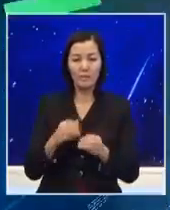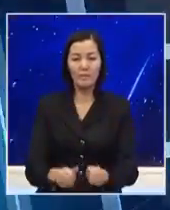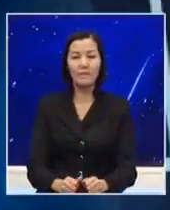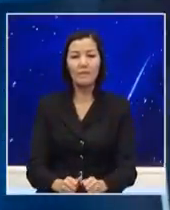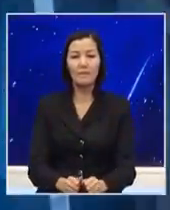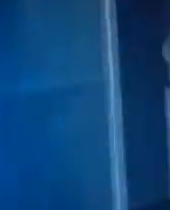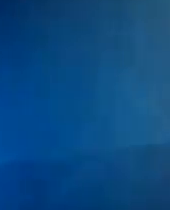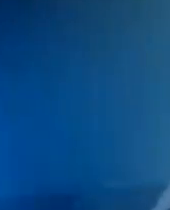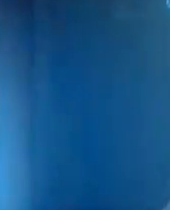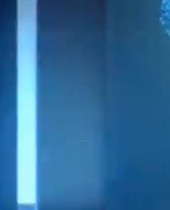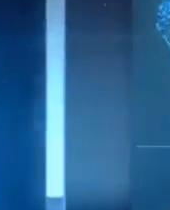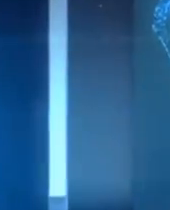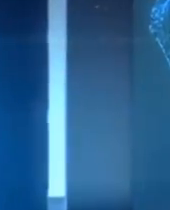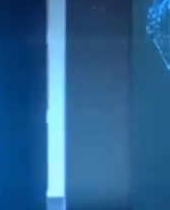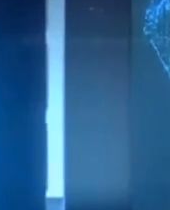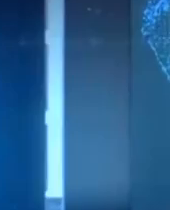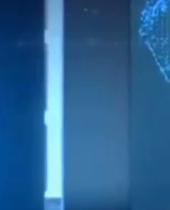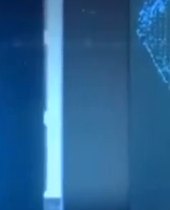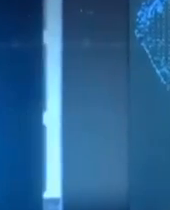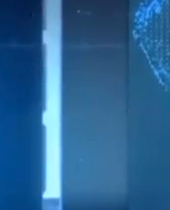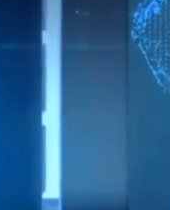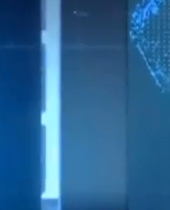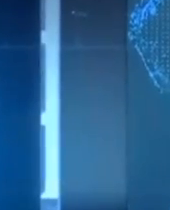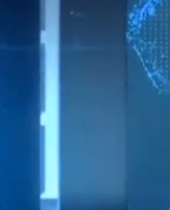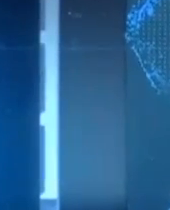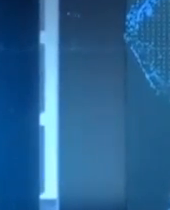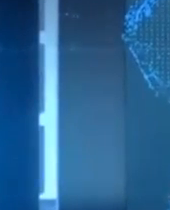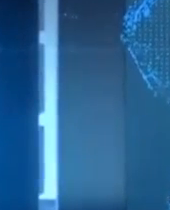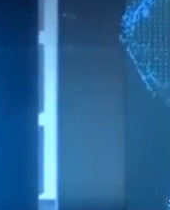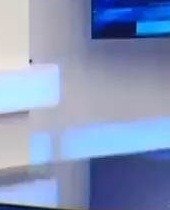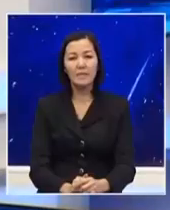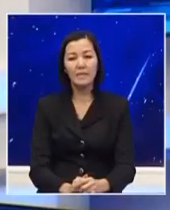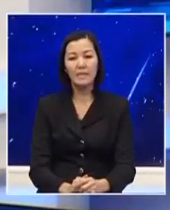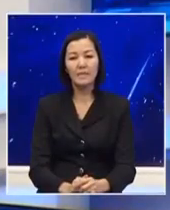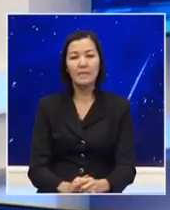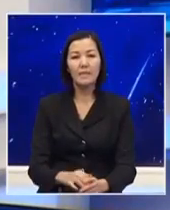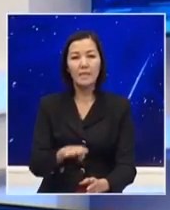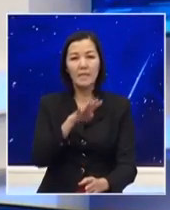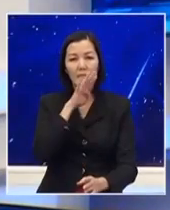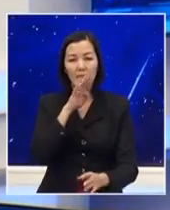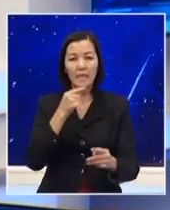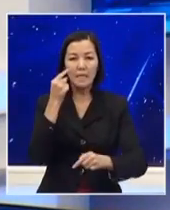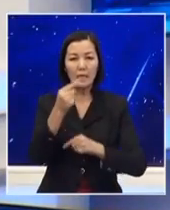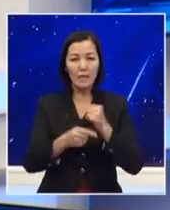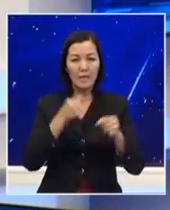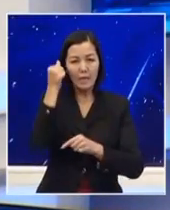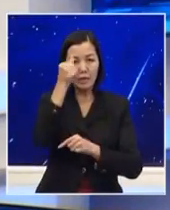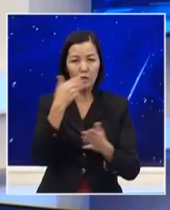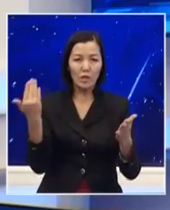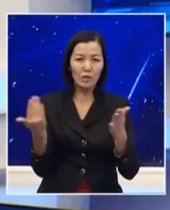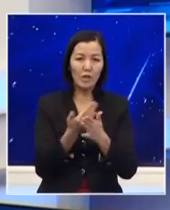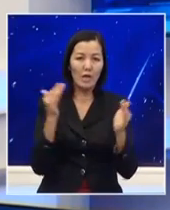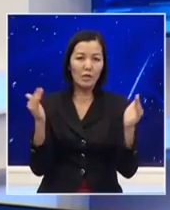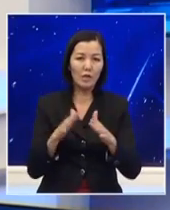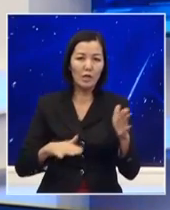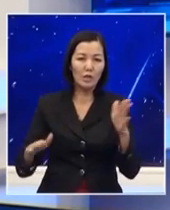Камшат Мұхамеджан, Абзал Нүсіп, Жетісу арнасы, Талдықорған. Текелде келер жылы жаңадан